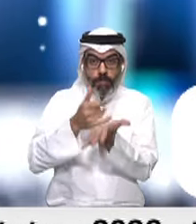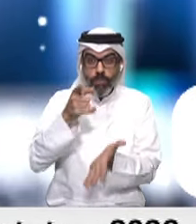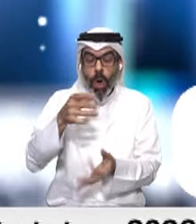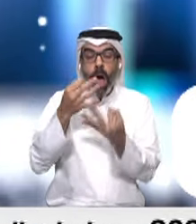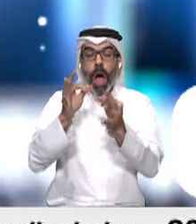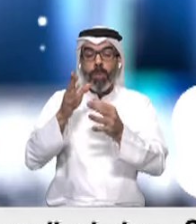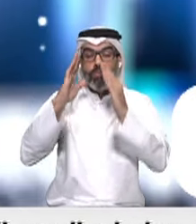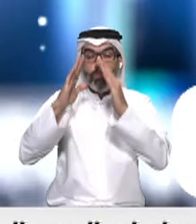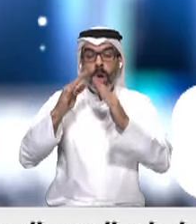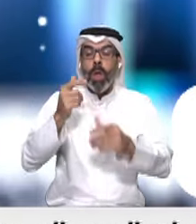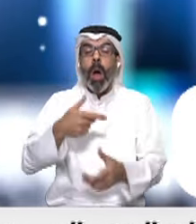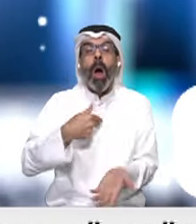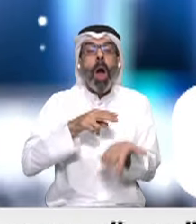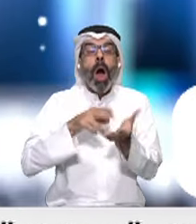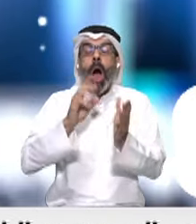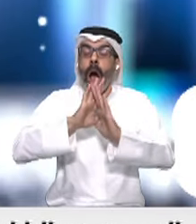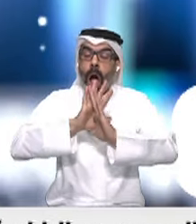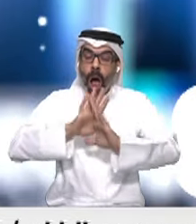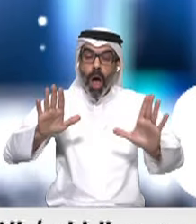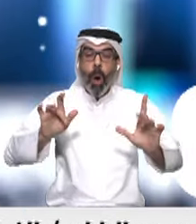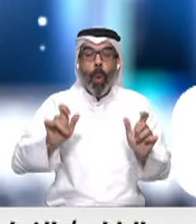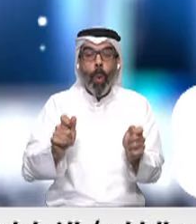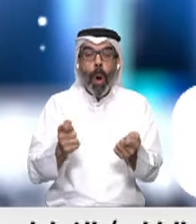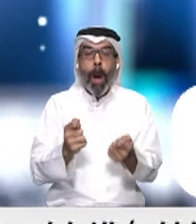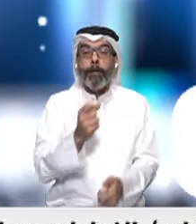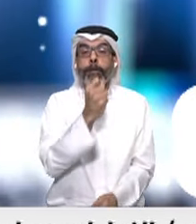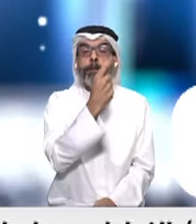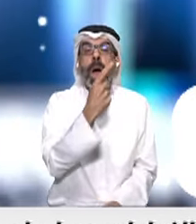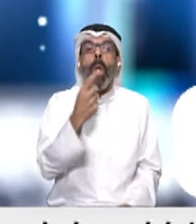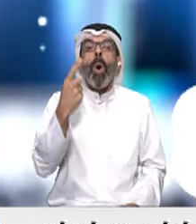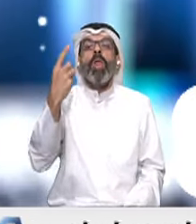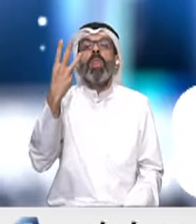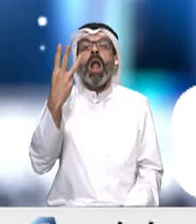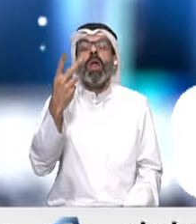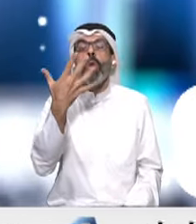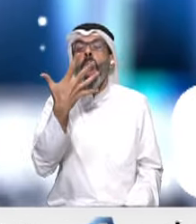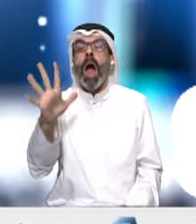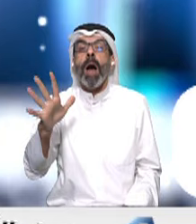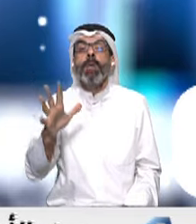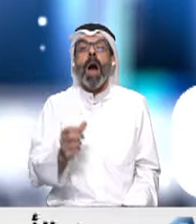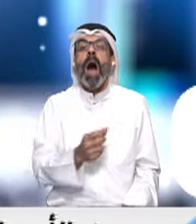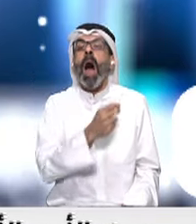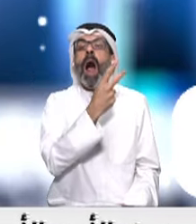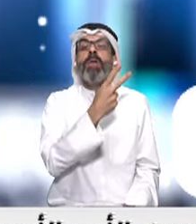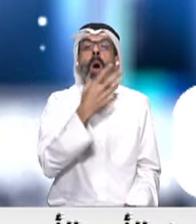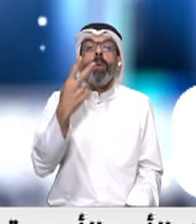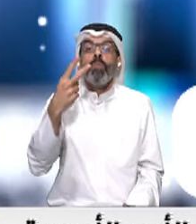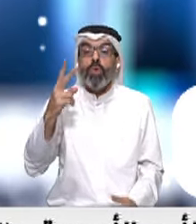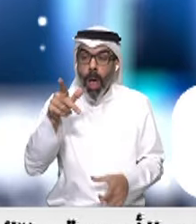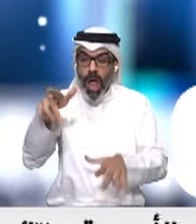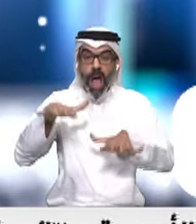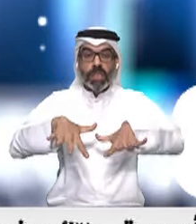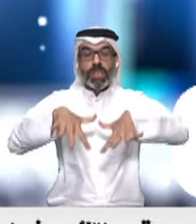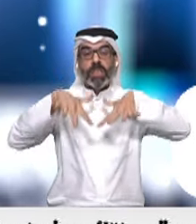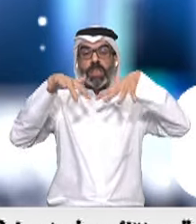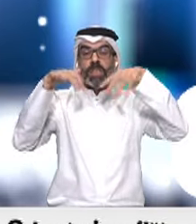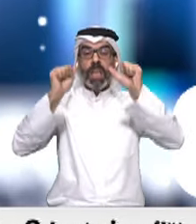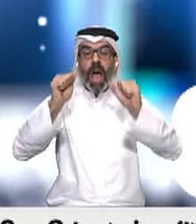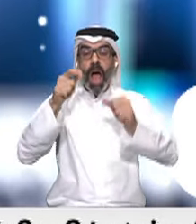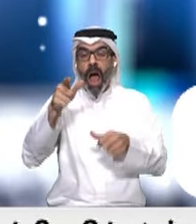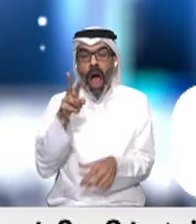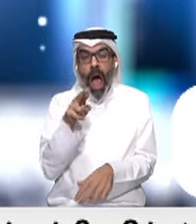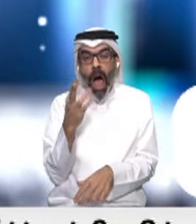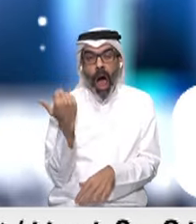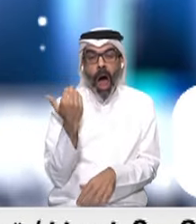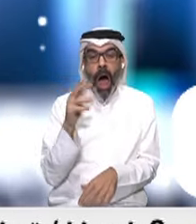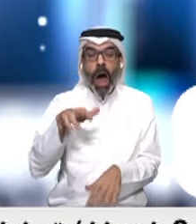وذلك بعد صدور مرسوم رقم 153 لسنه 2024 بقبول استقاله يوم الاحد الماضي متمنيا